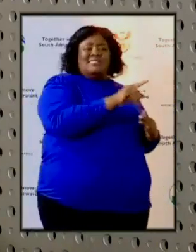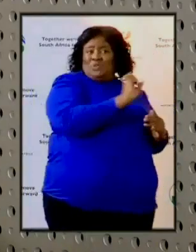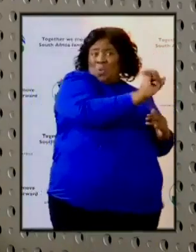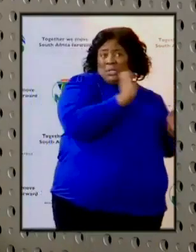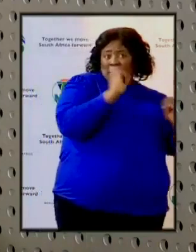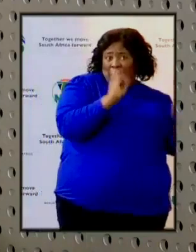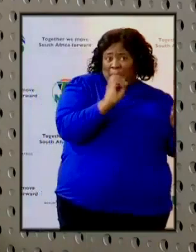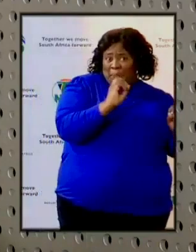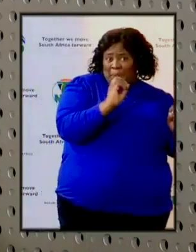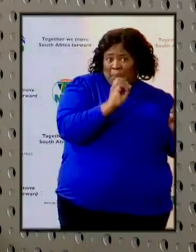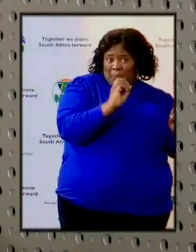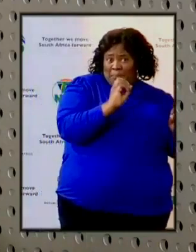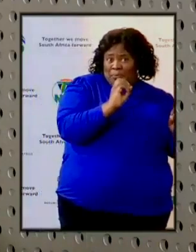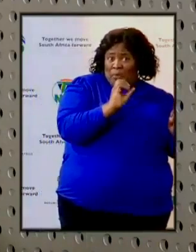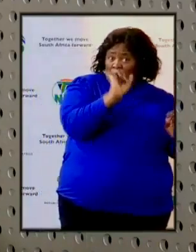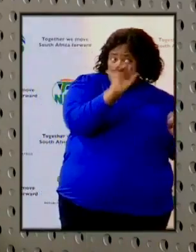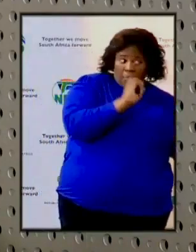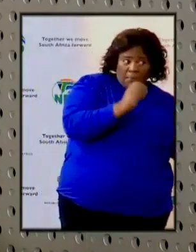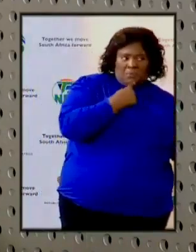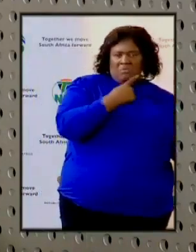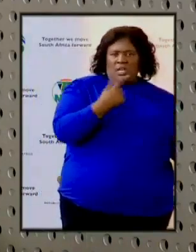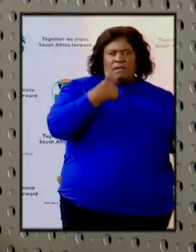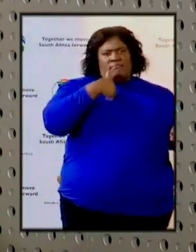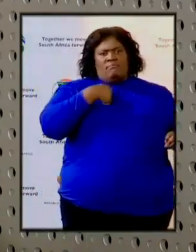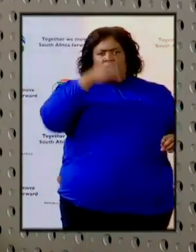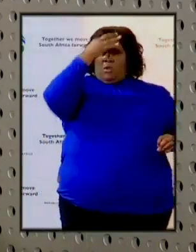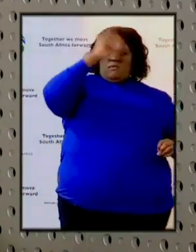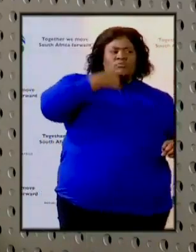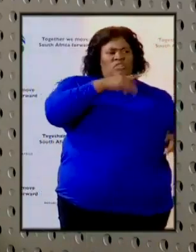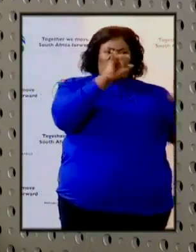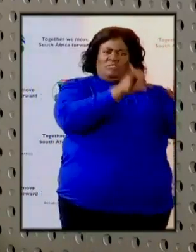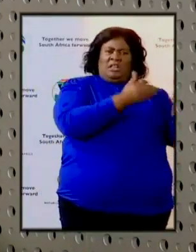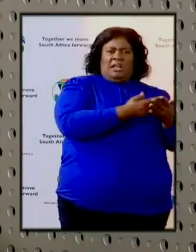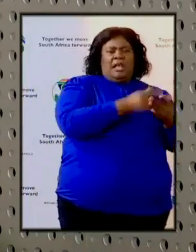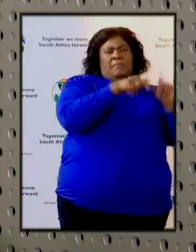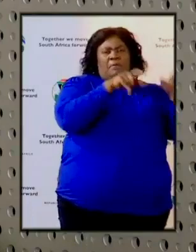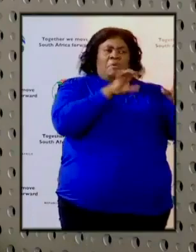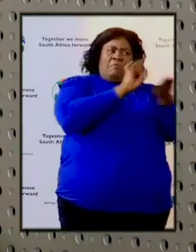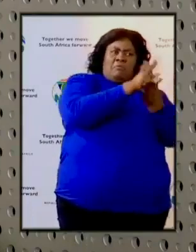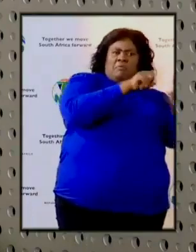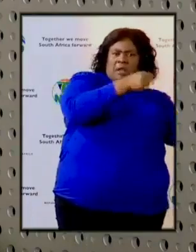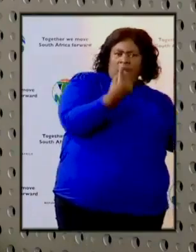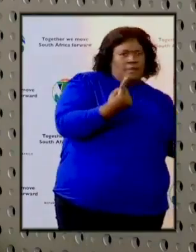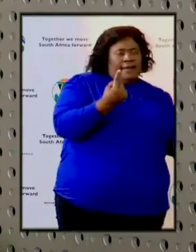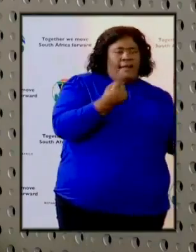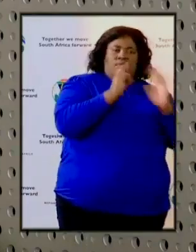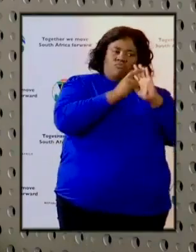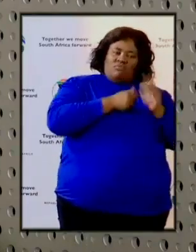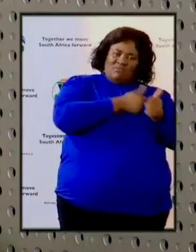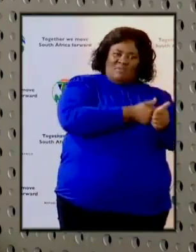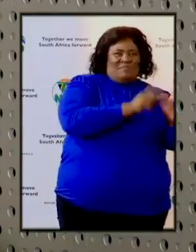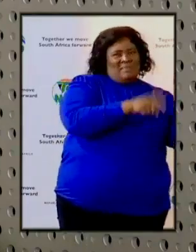ngoba uthi akekho ozongisusa uzosuswa. Kufanele umthetho uhlonishwe ukungena